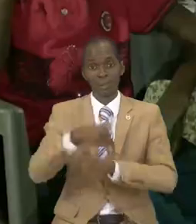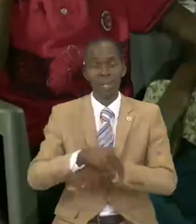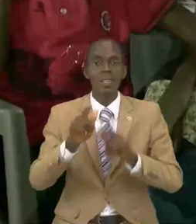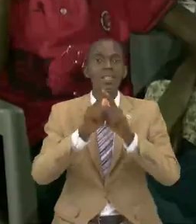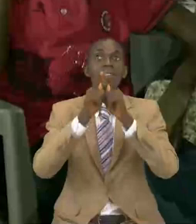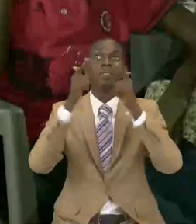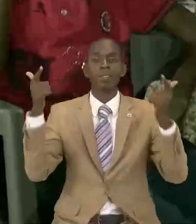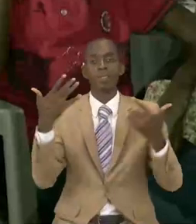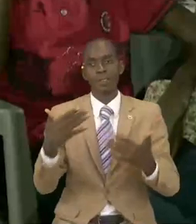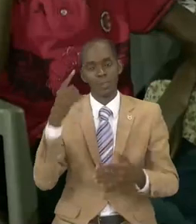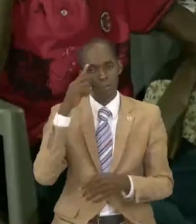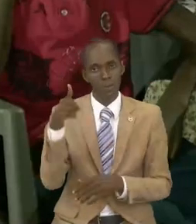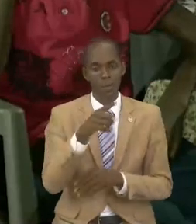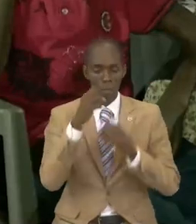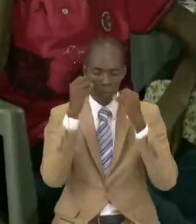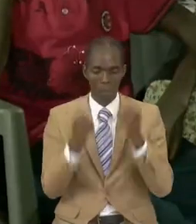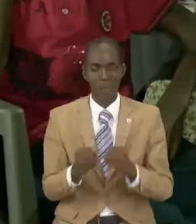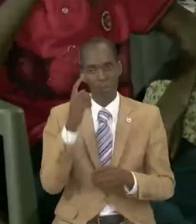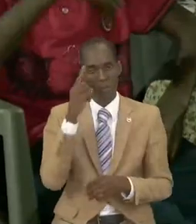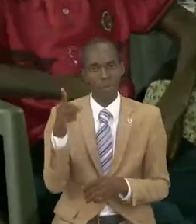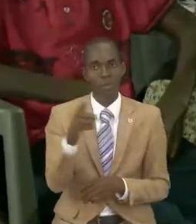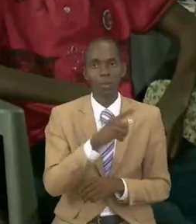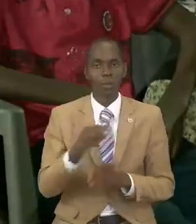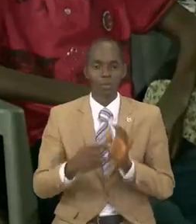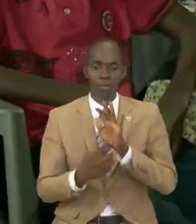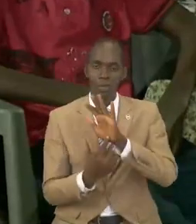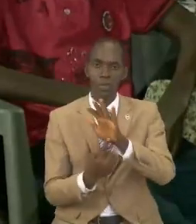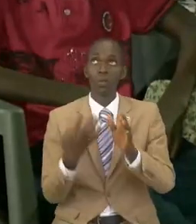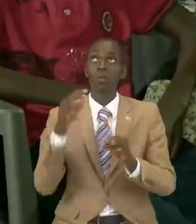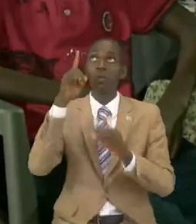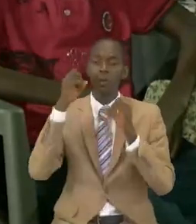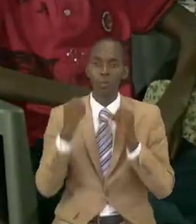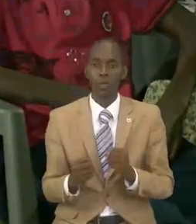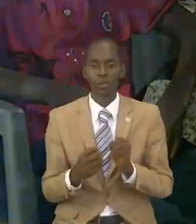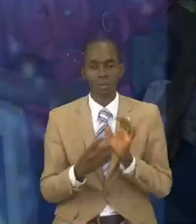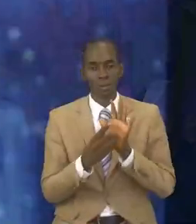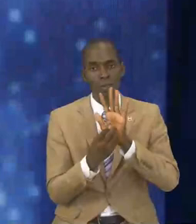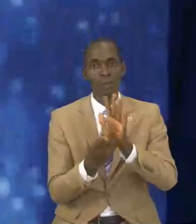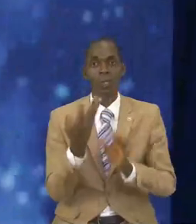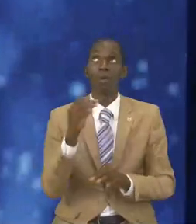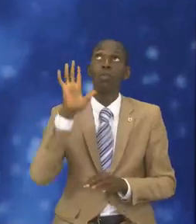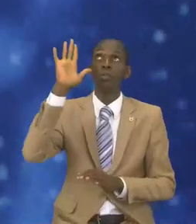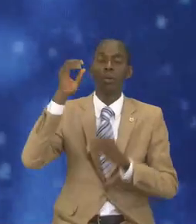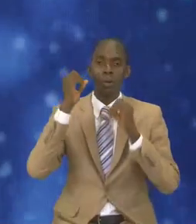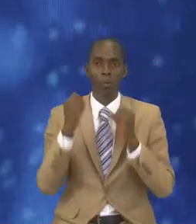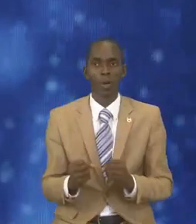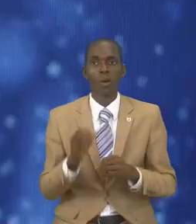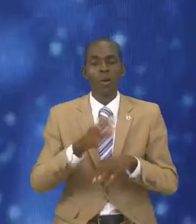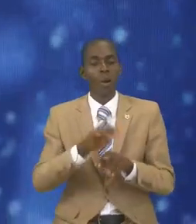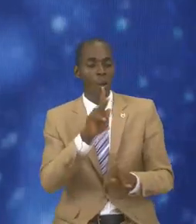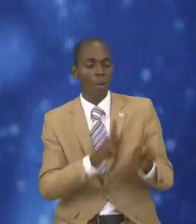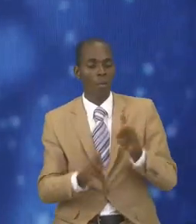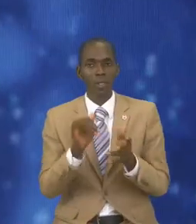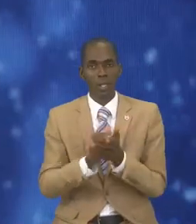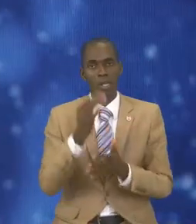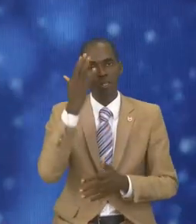les exploits, la puissance, la manifestation, la démonstration de sa puissance pour ceux-là